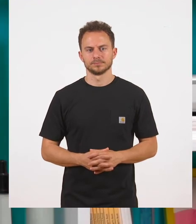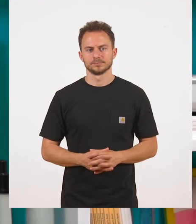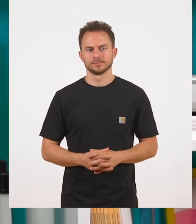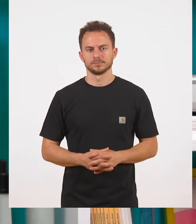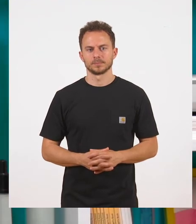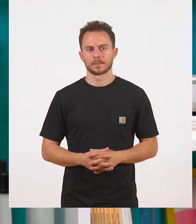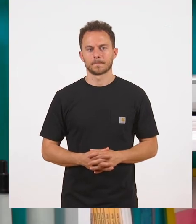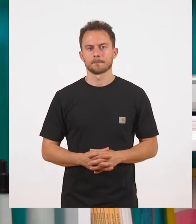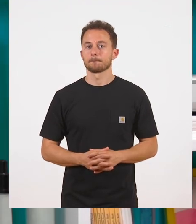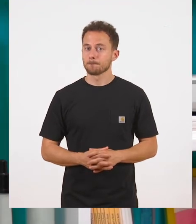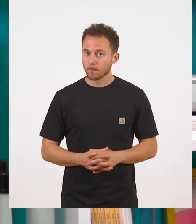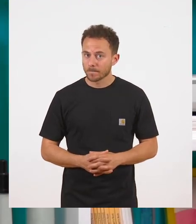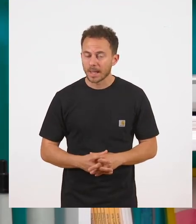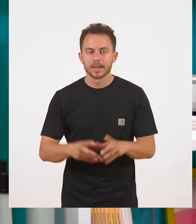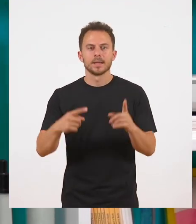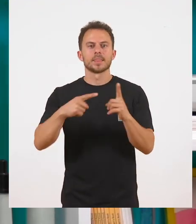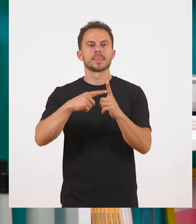Πάμε να γράψουμε λοιπόν τη διαίρεσή μας.